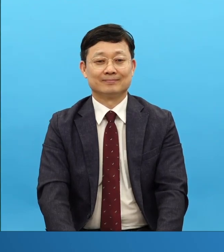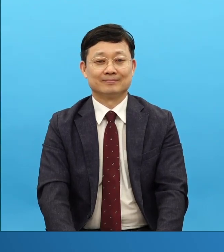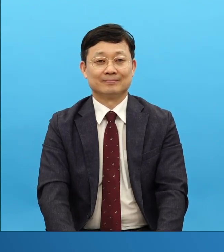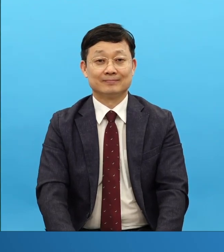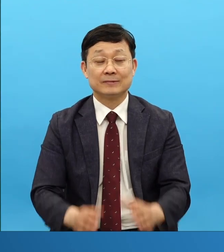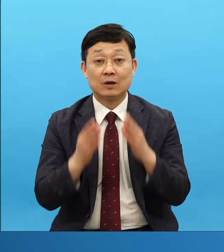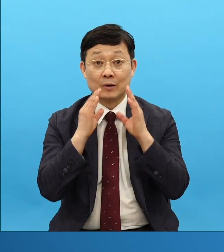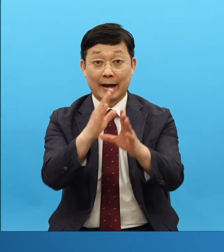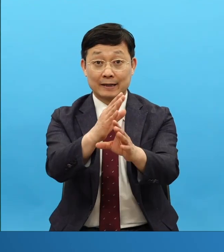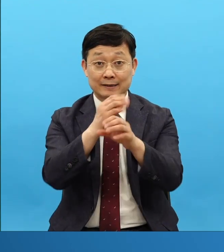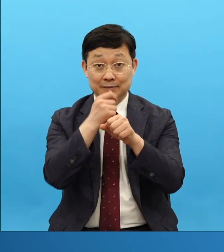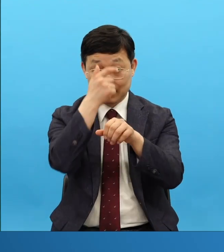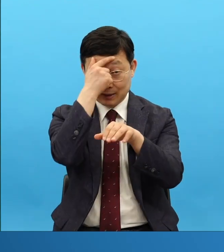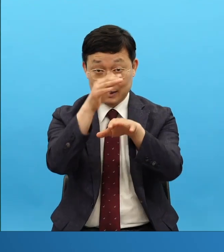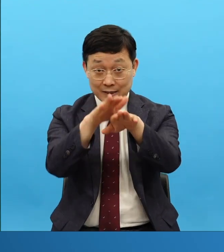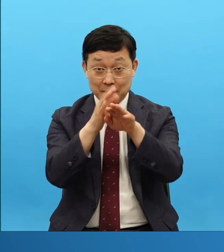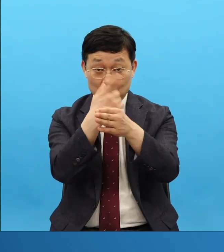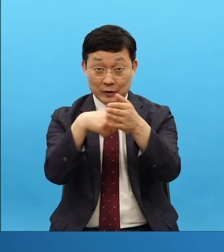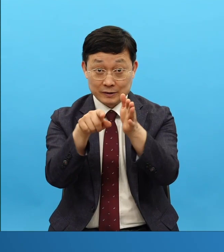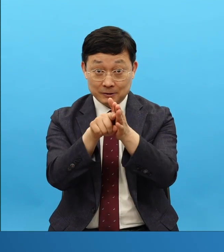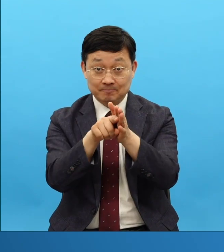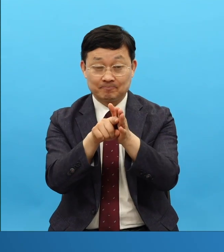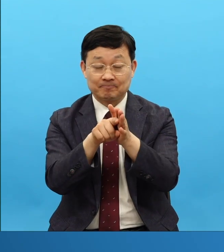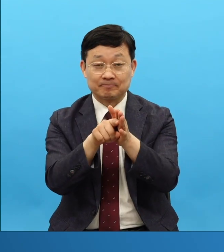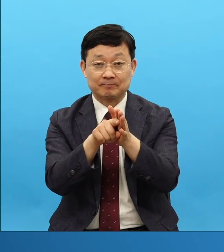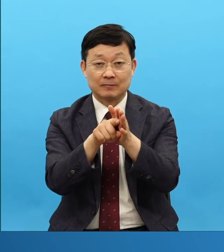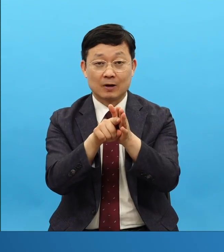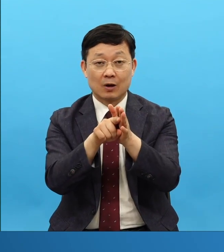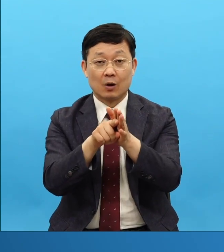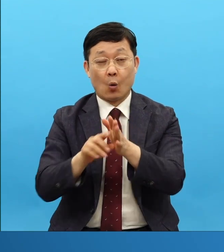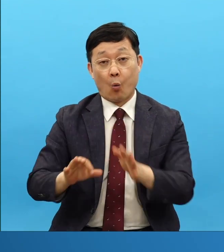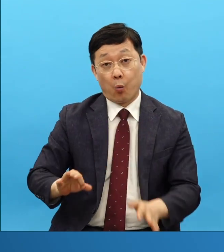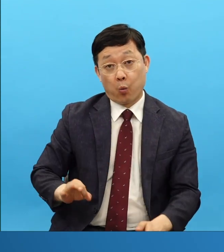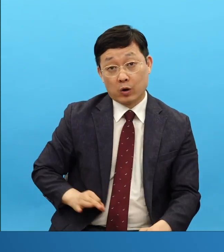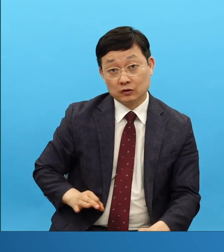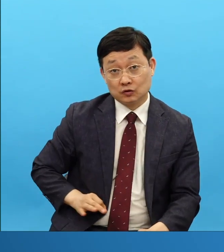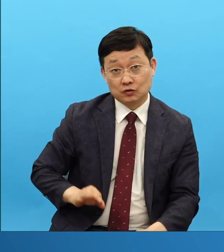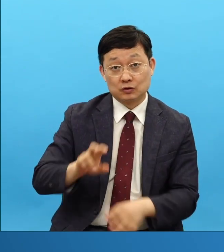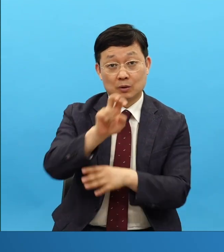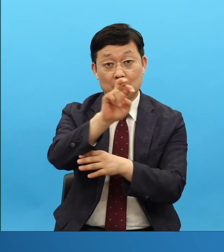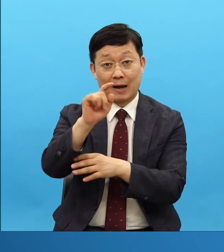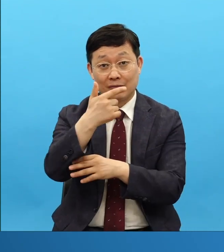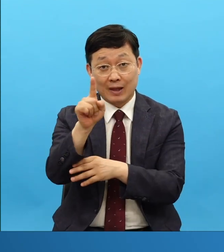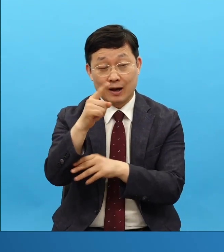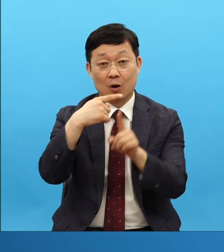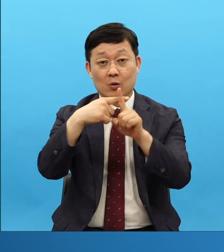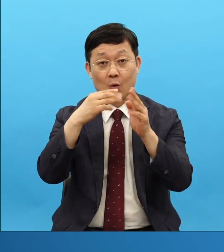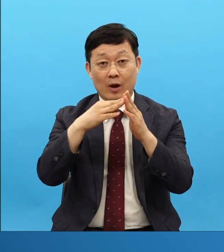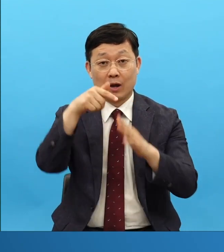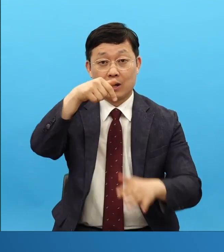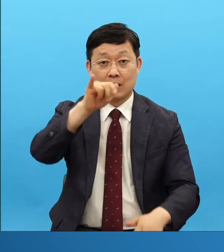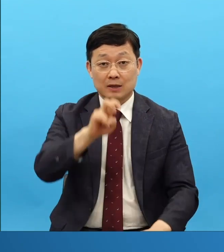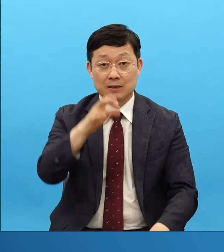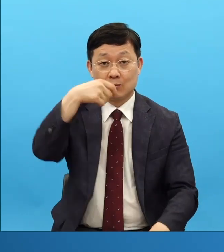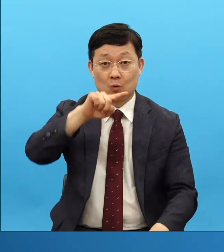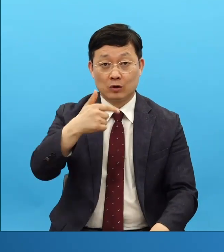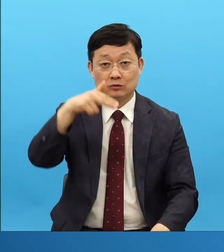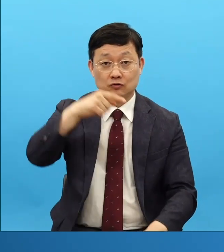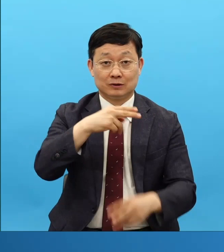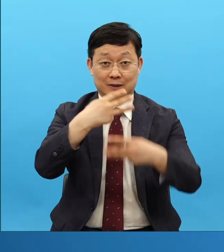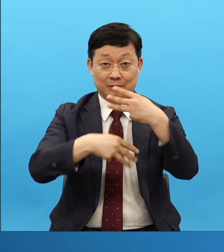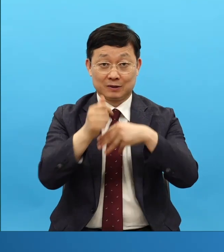핵심 예배를 위해 강원 지역 원주 만남의 교회 김라엘 렘넌트 대표로 기도해 주시겠습니다.